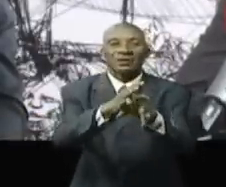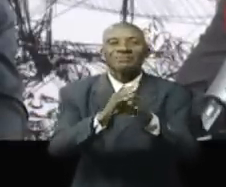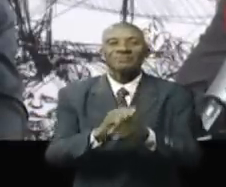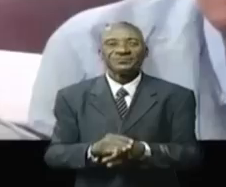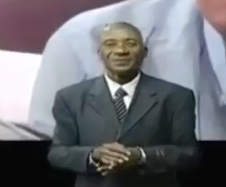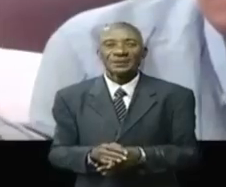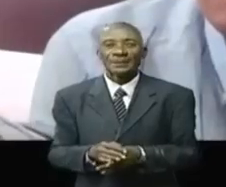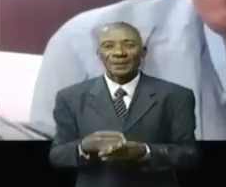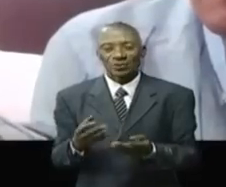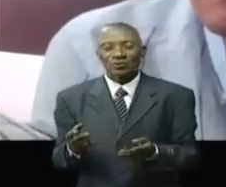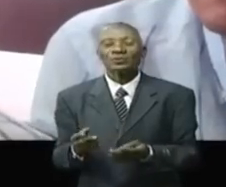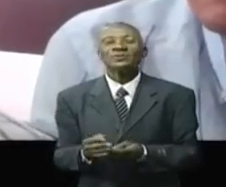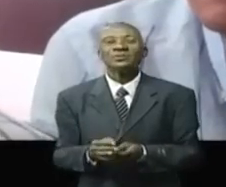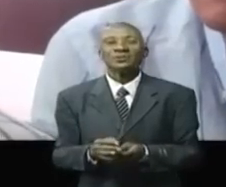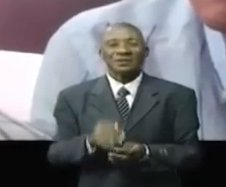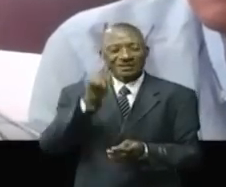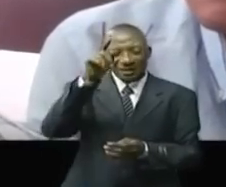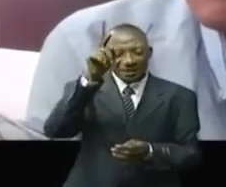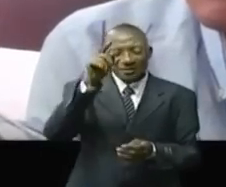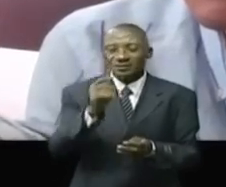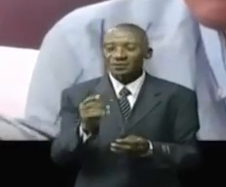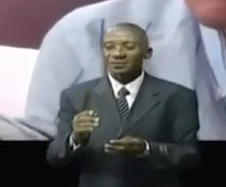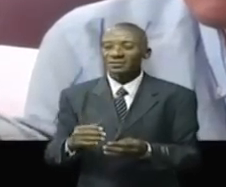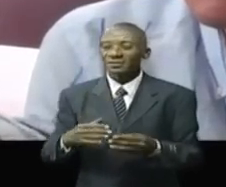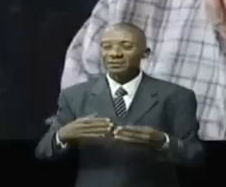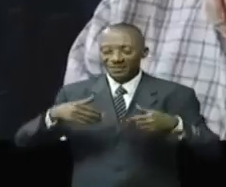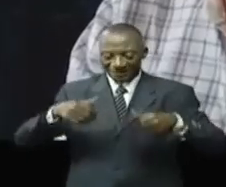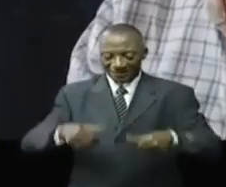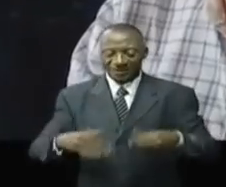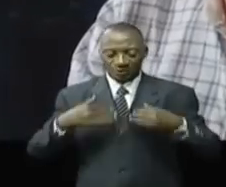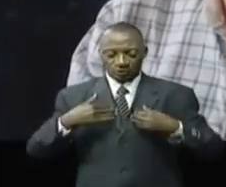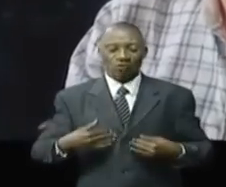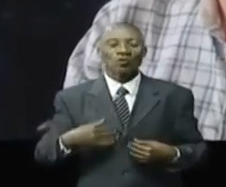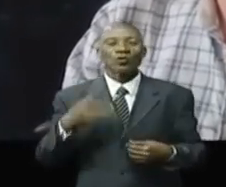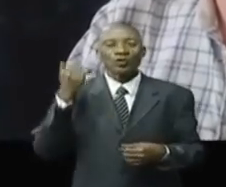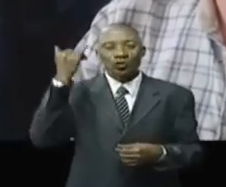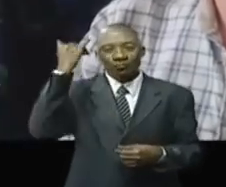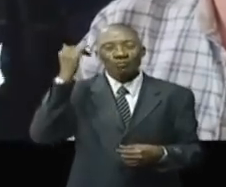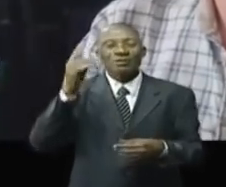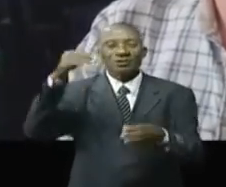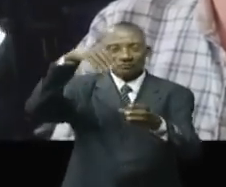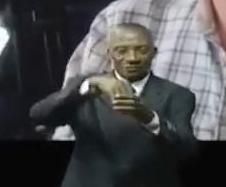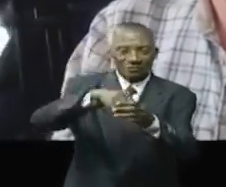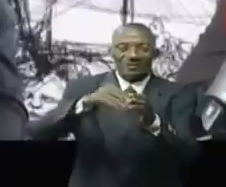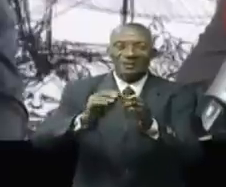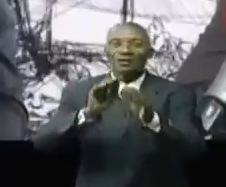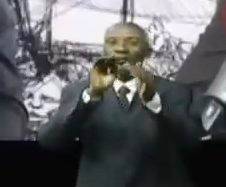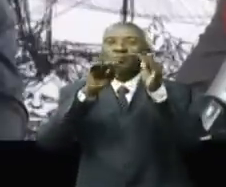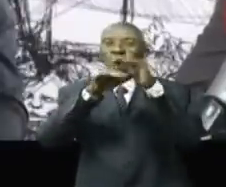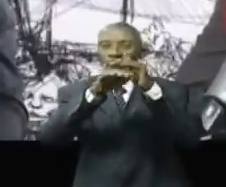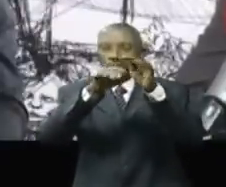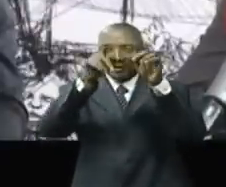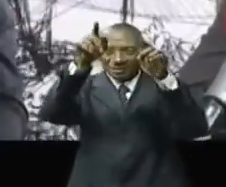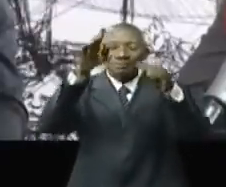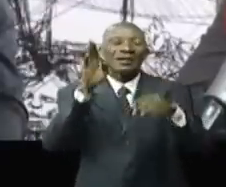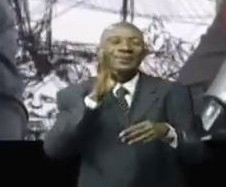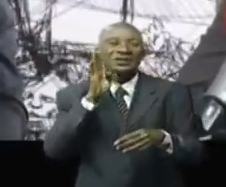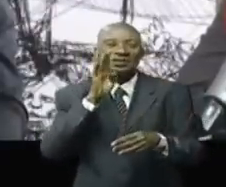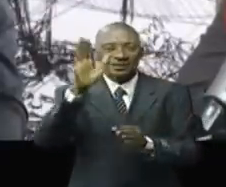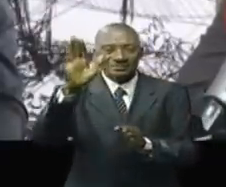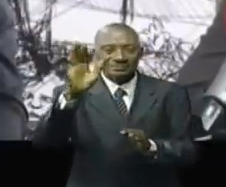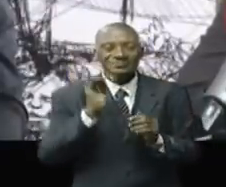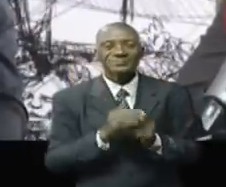palais d'Egmont. Et il y a au palais d'Egmont une salle qu'on appelle la galerie. Et là-dedans, il y